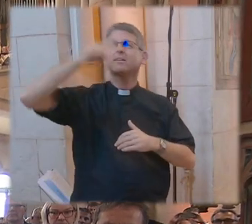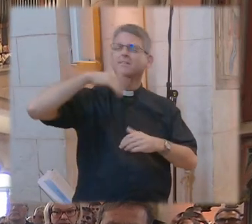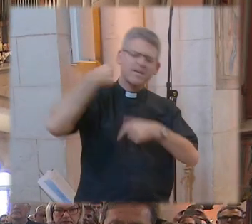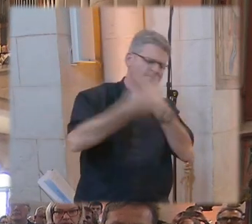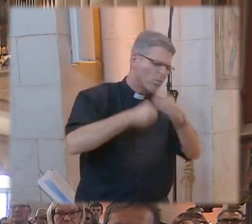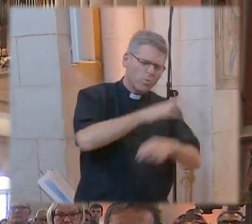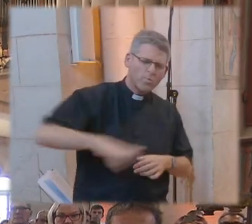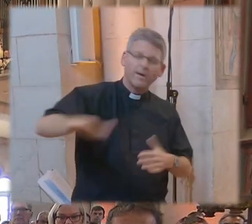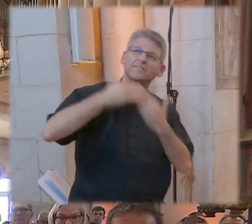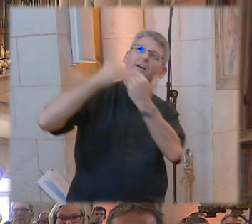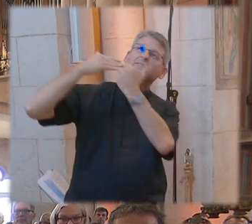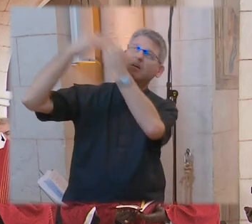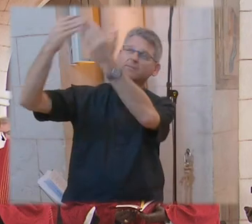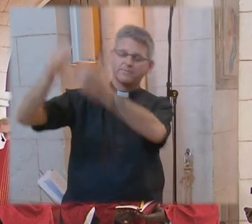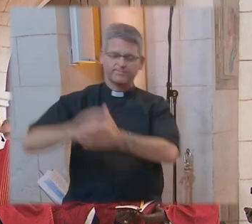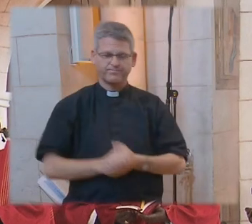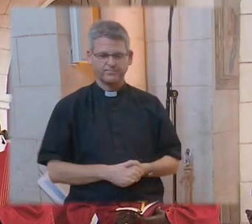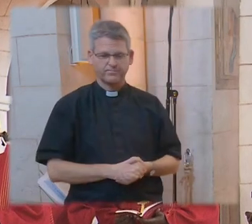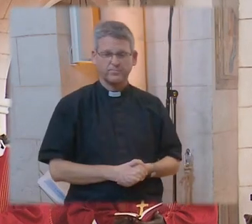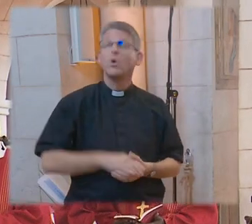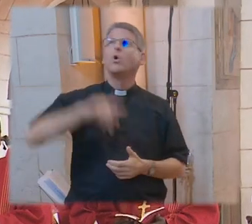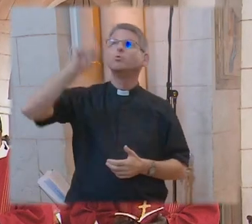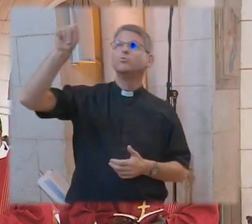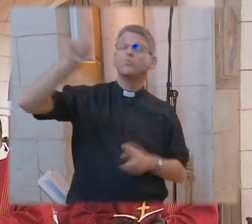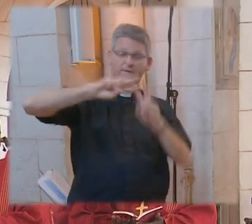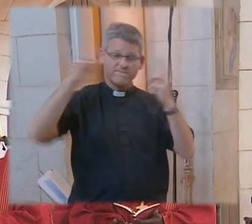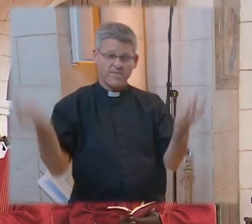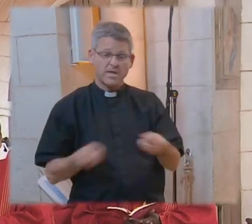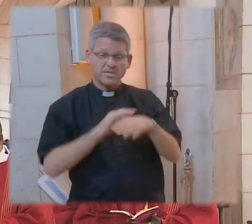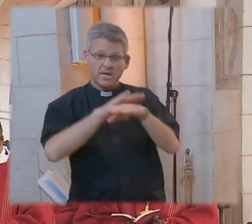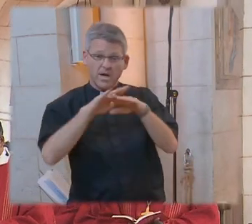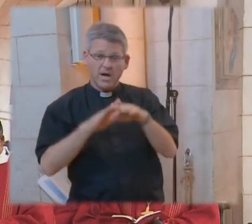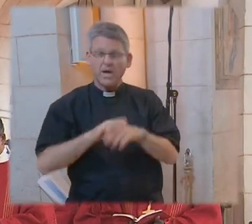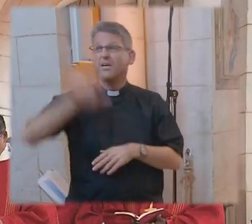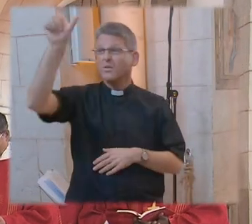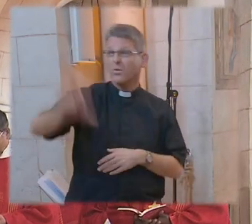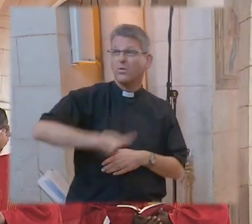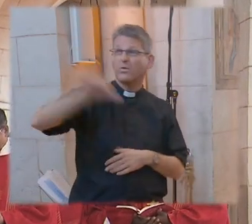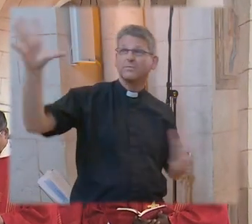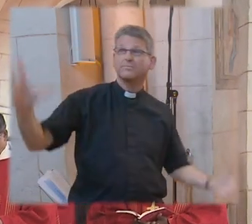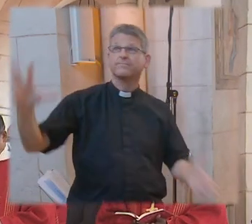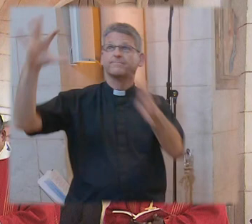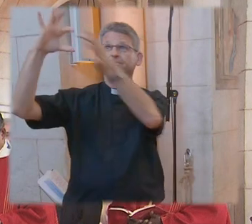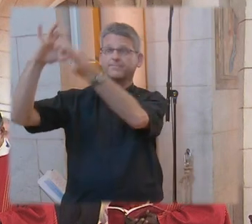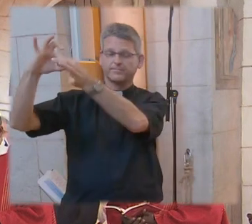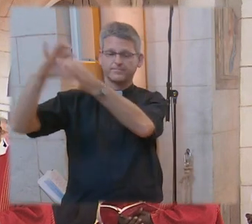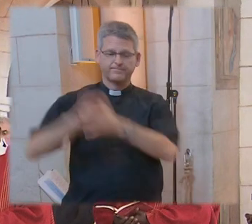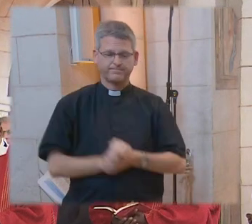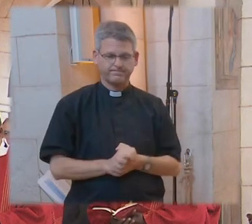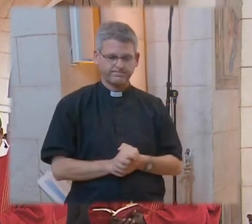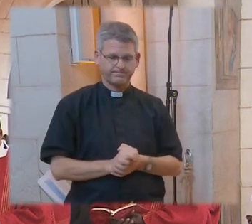danken. Du hast das Heil der Welt auf das Holz des Kreuzes